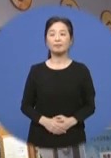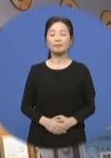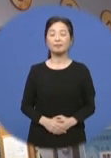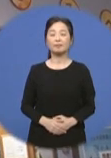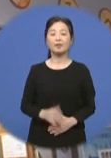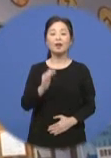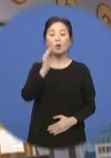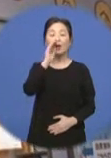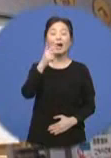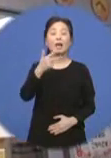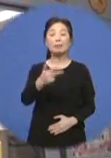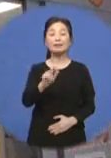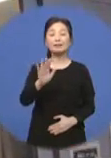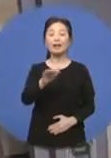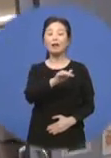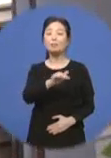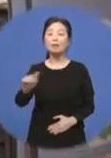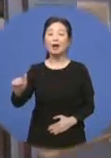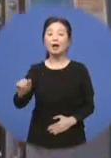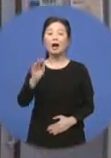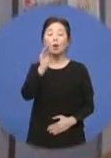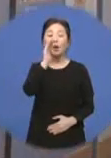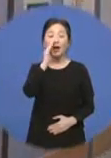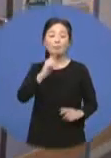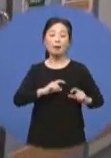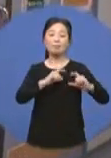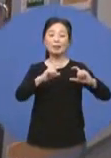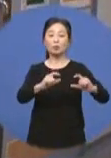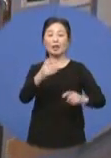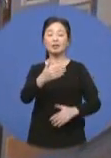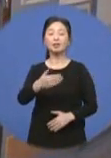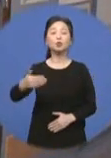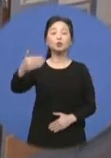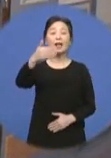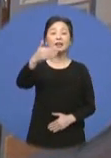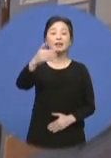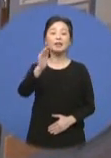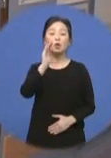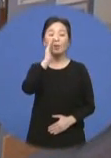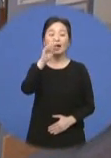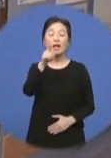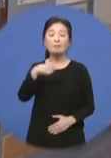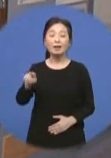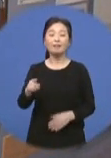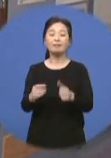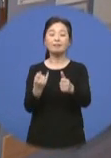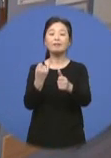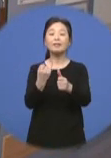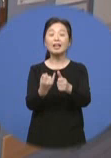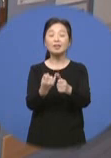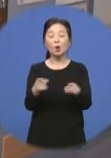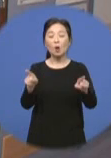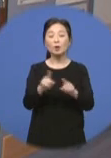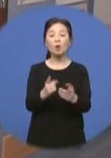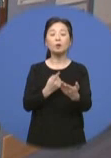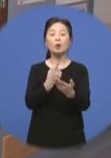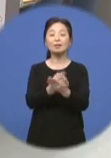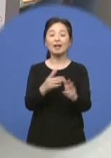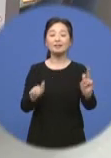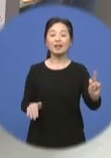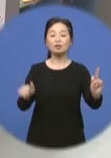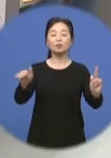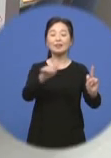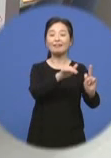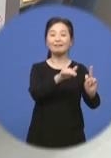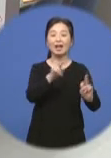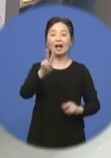和歌山市手びら、和歌山ビッグアイ9階に和歌山県男女共同参画センターリーブル